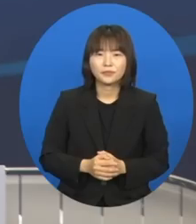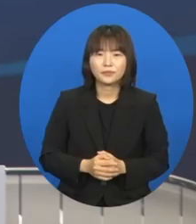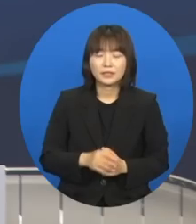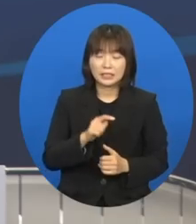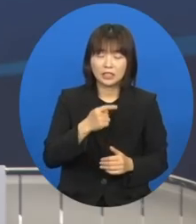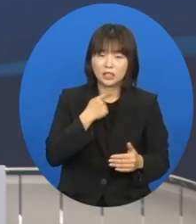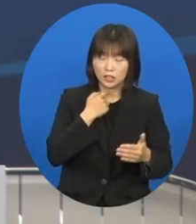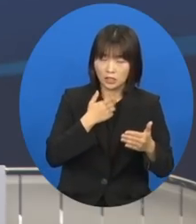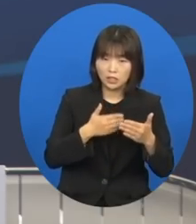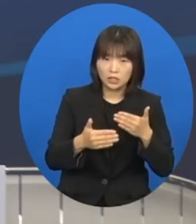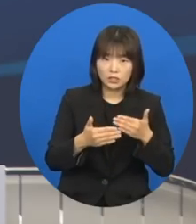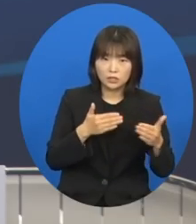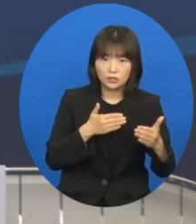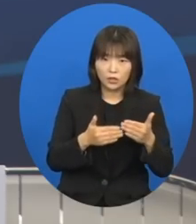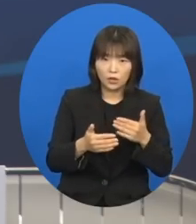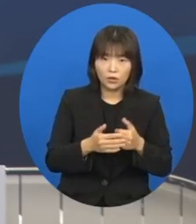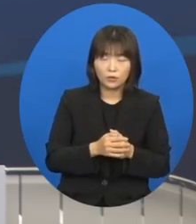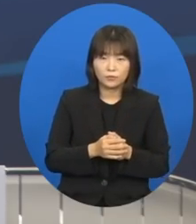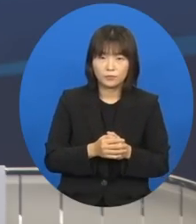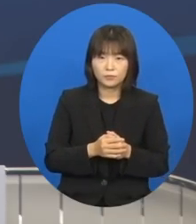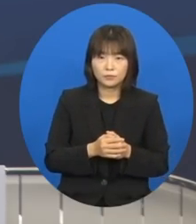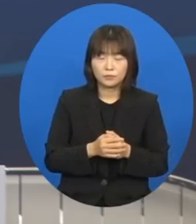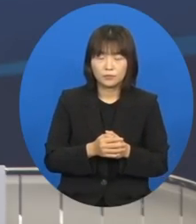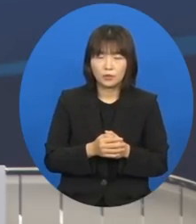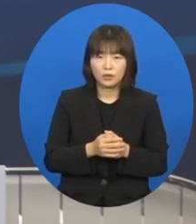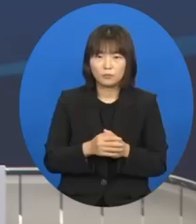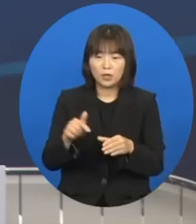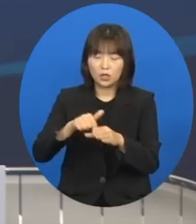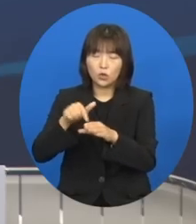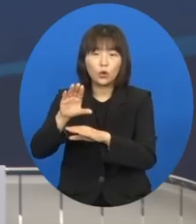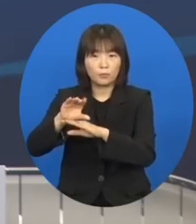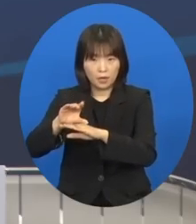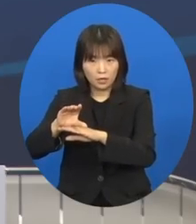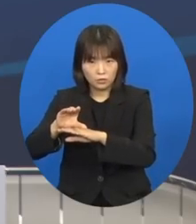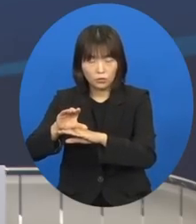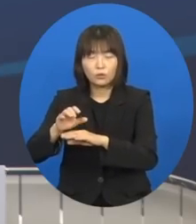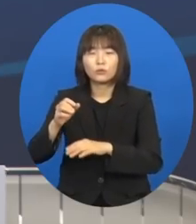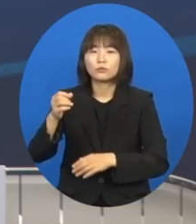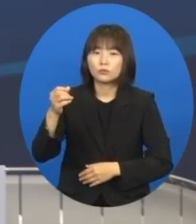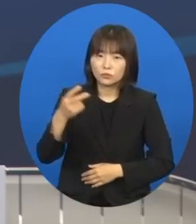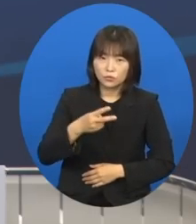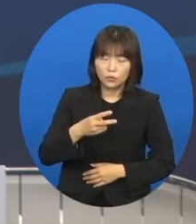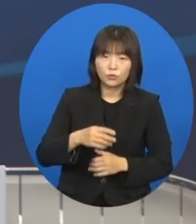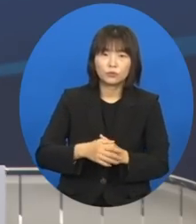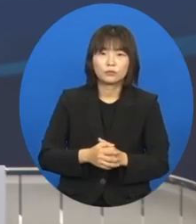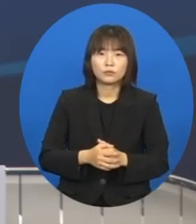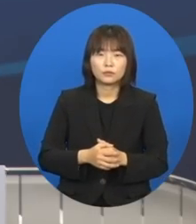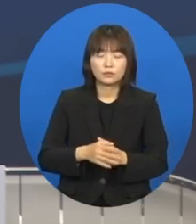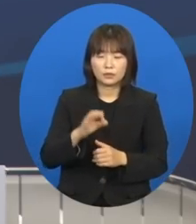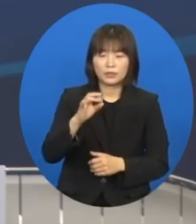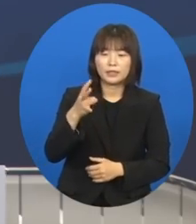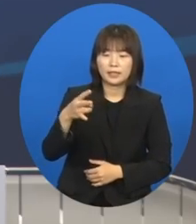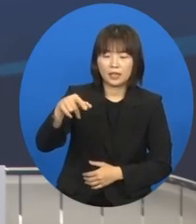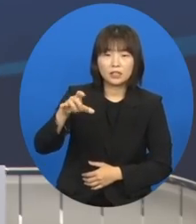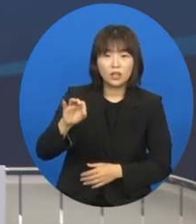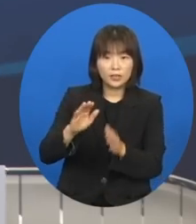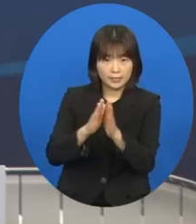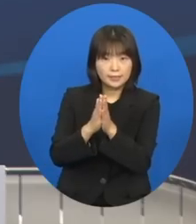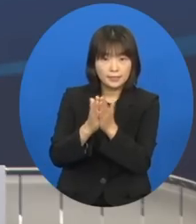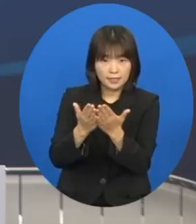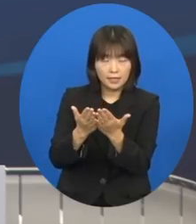경험을 몇몇 기독교 방송과 또 예정이라는 책에서 제가